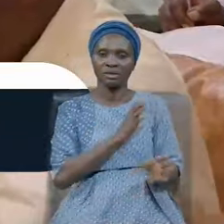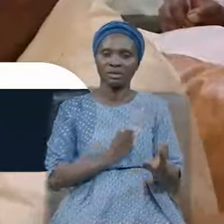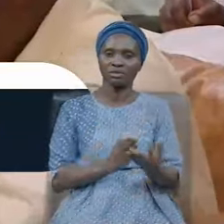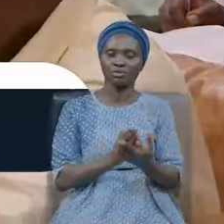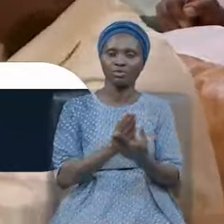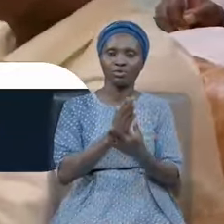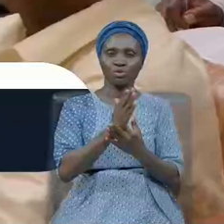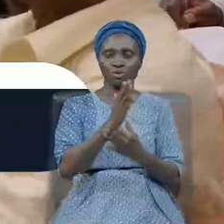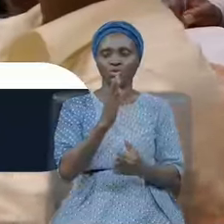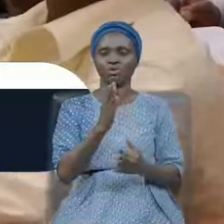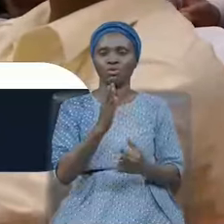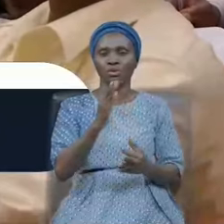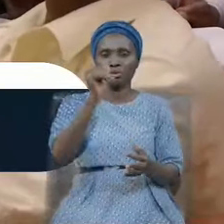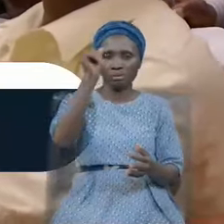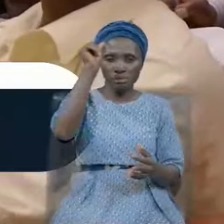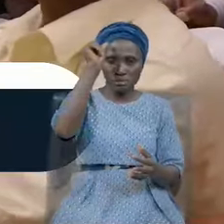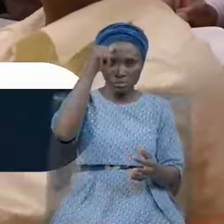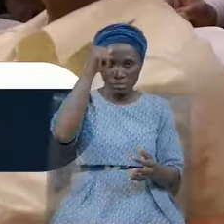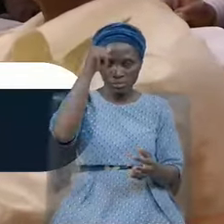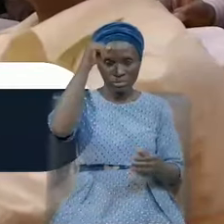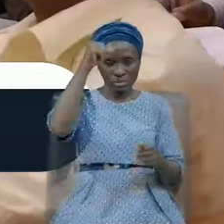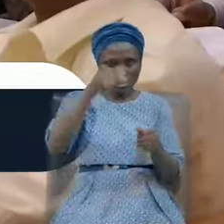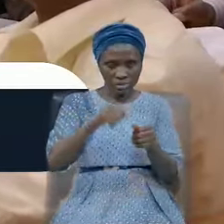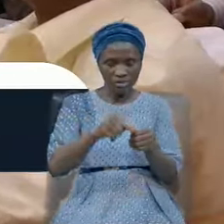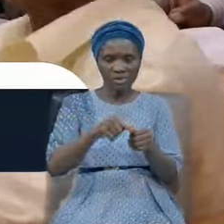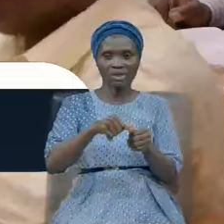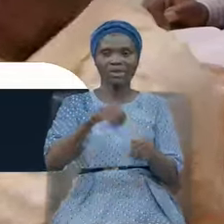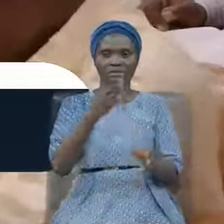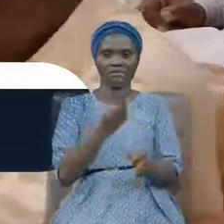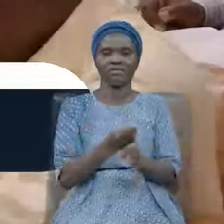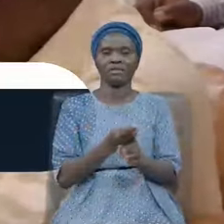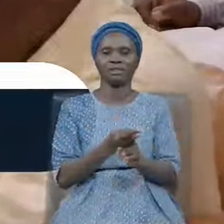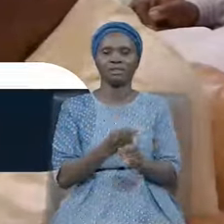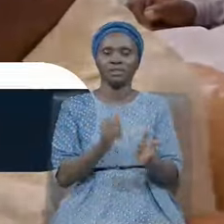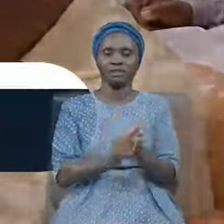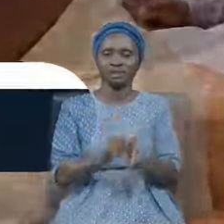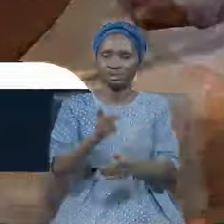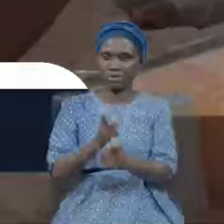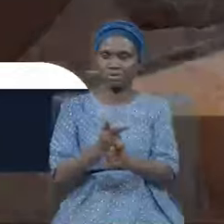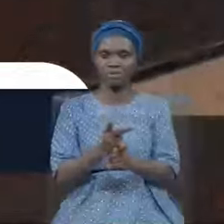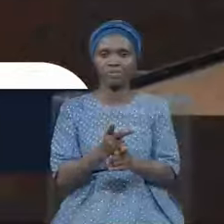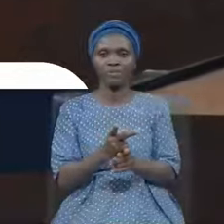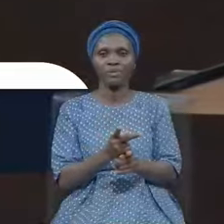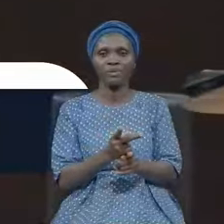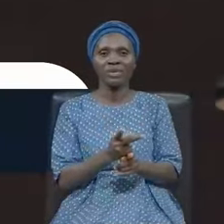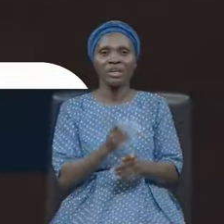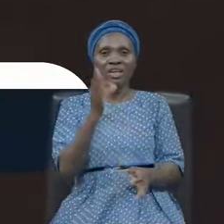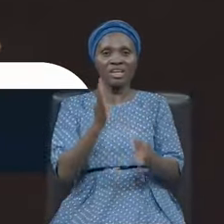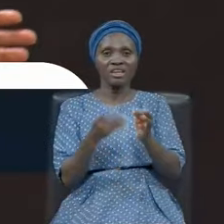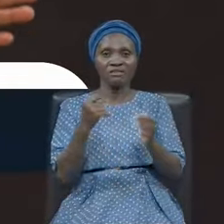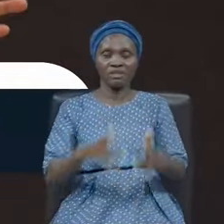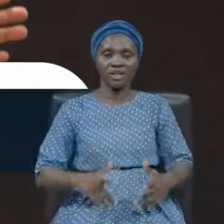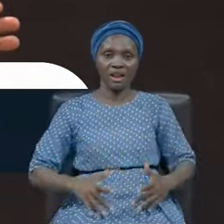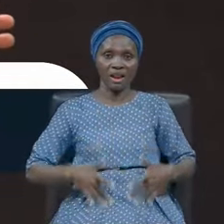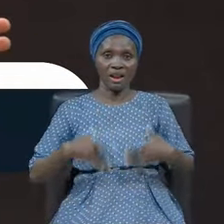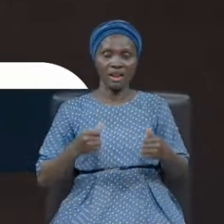restant ferme là-bas. Et si, quelque chose qui se passe, on reste là-bas. Si la